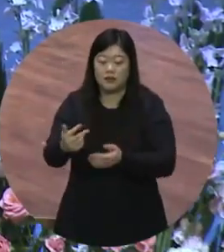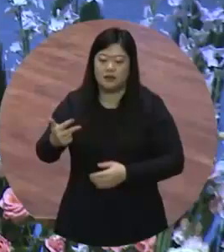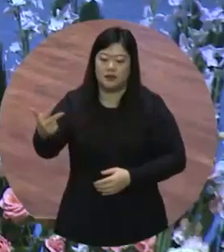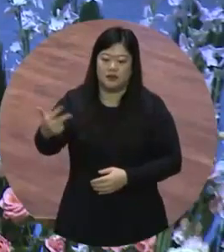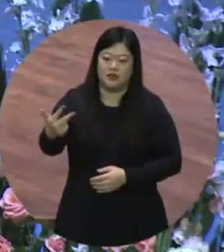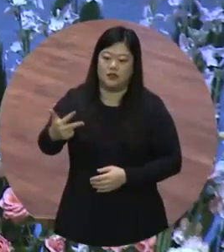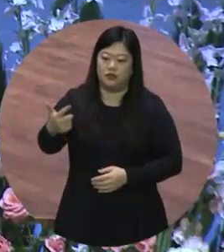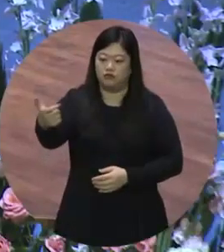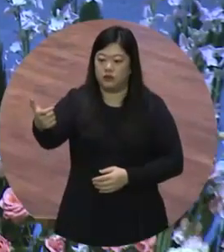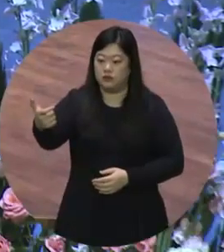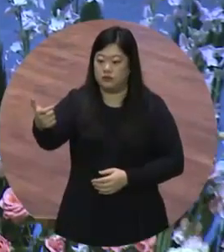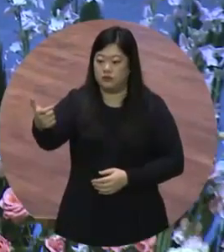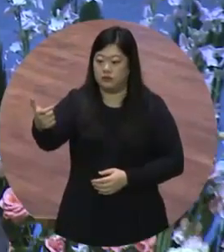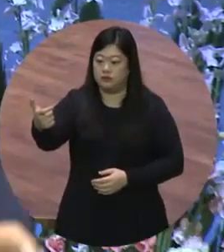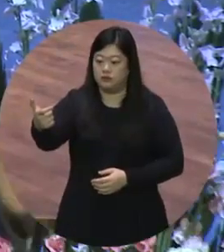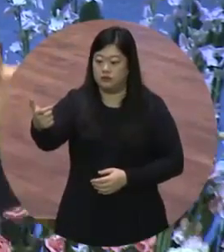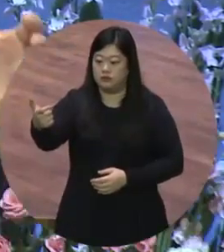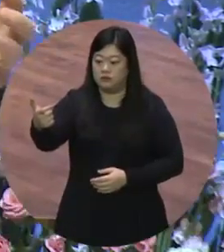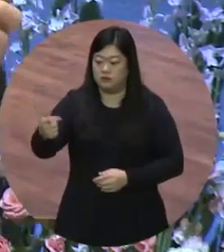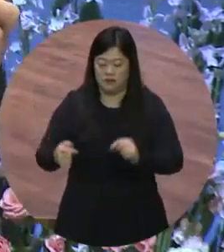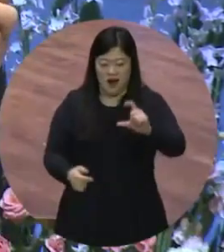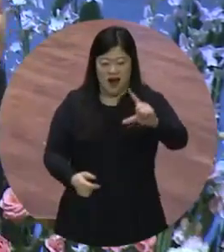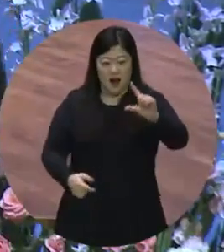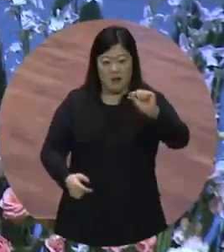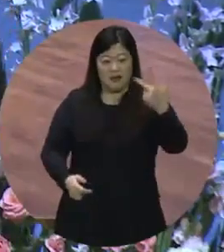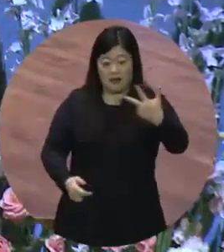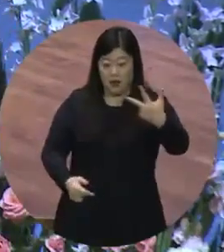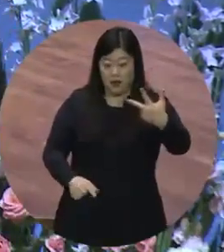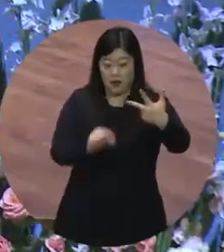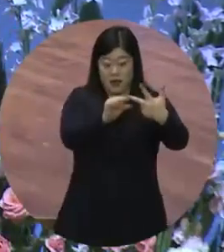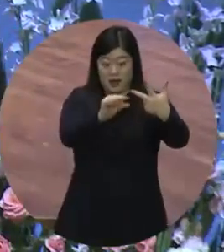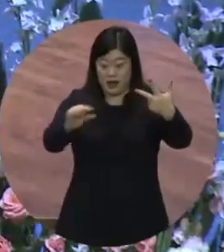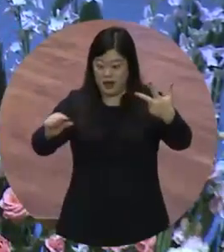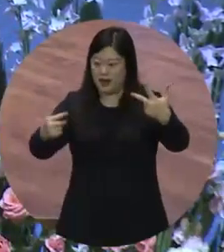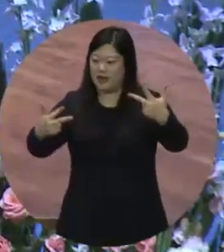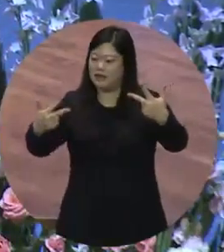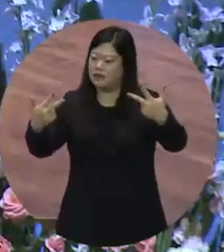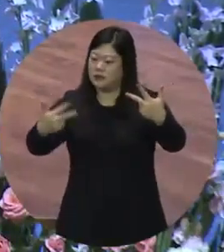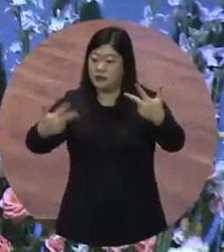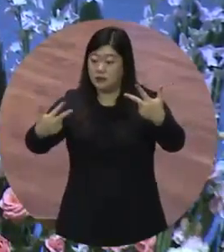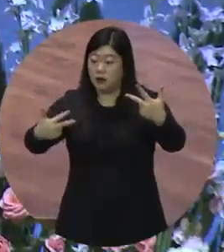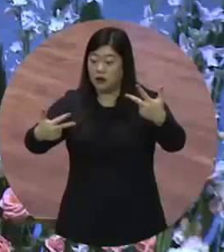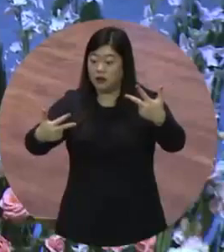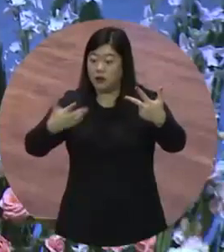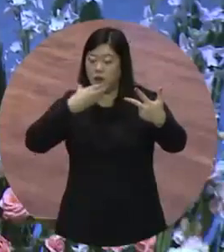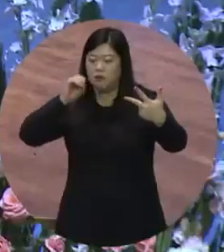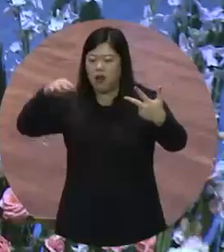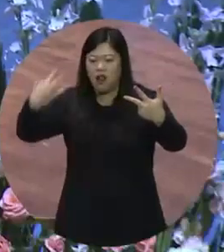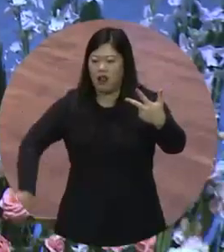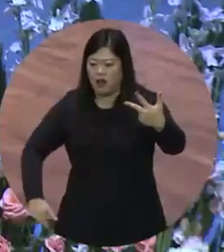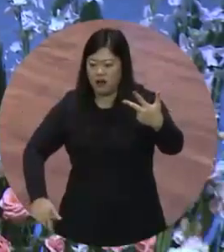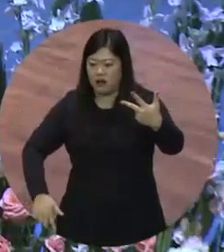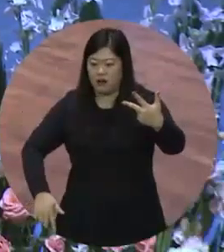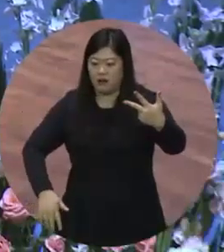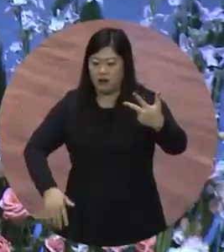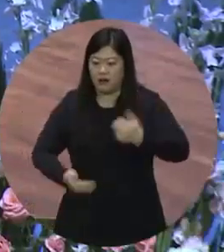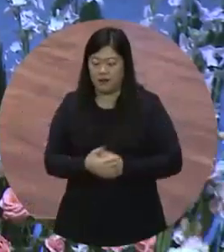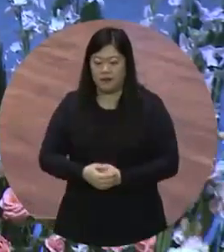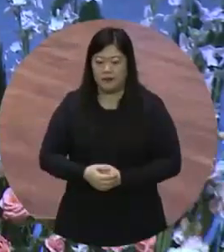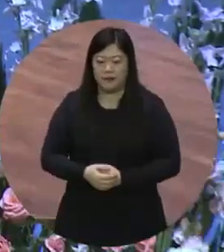7,063 종족이. 그러니까 만 종족은 우리는 한 종족이죠. 대한민국 한국말 하니까 한 종족이